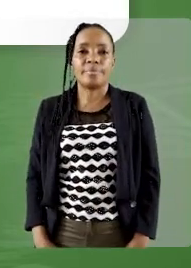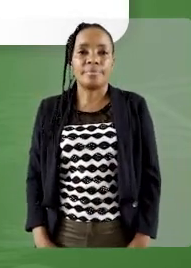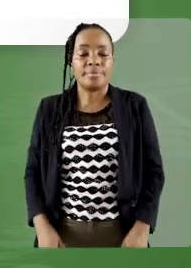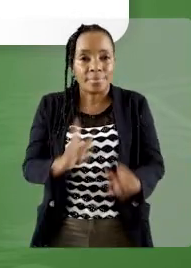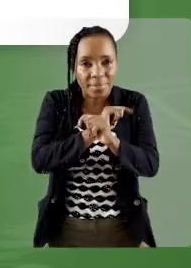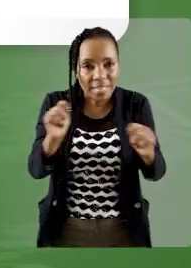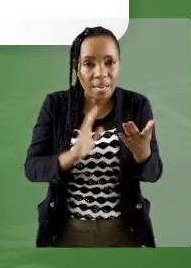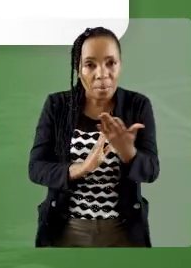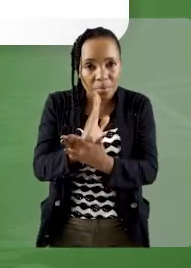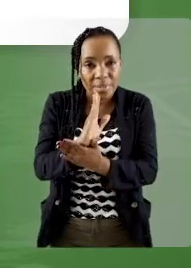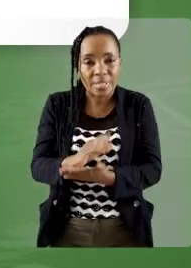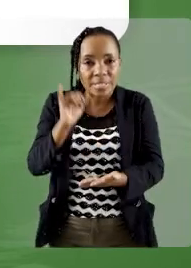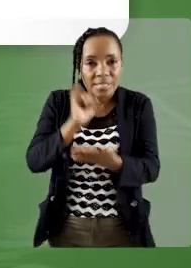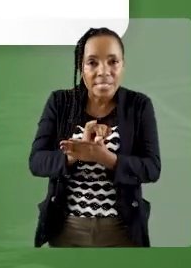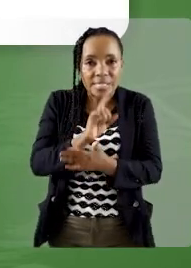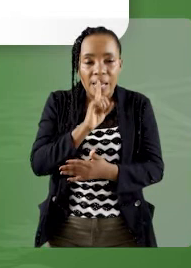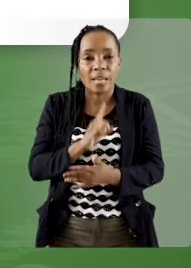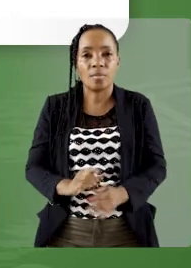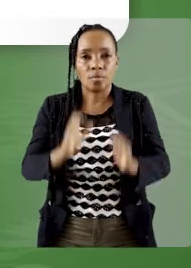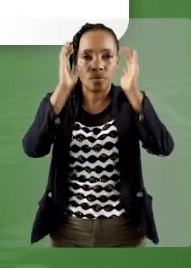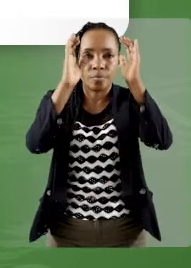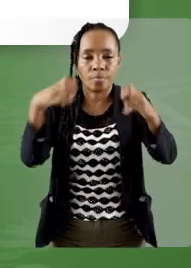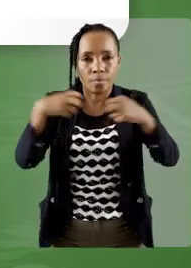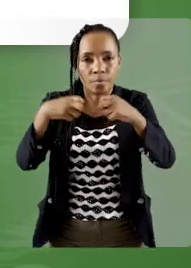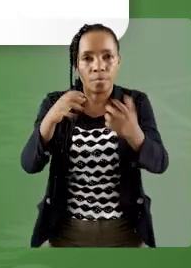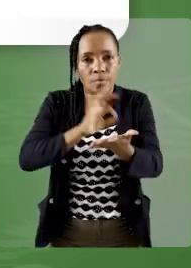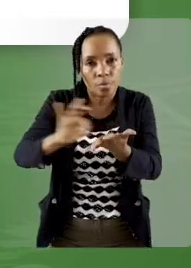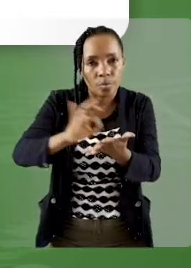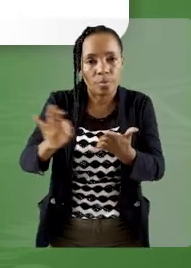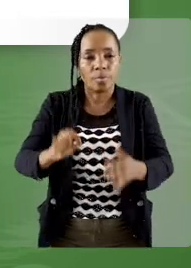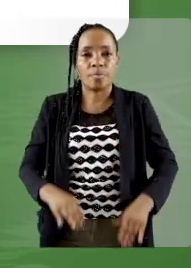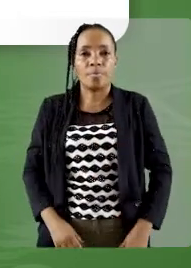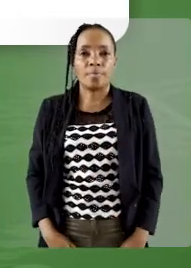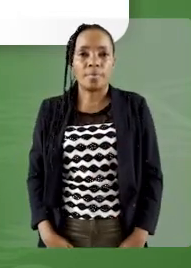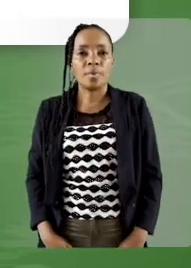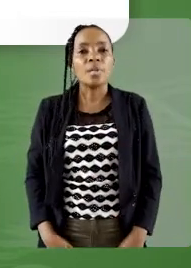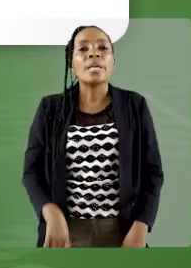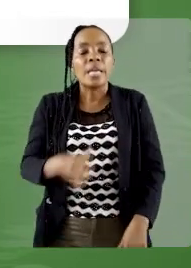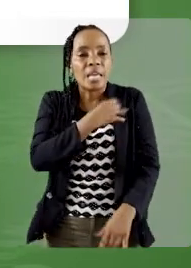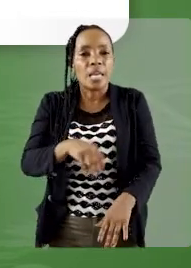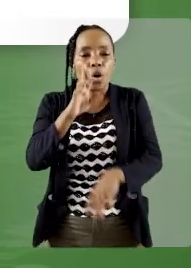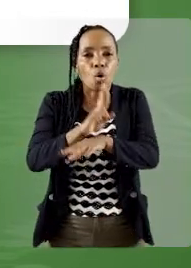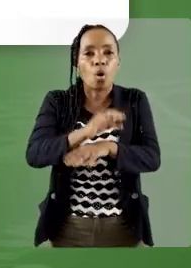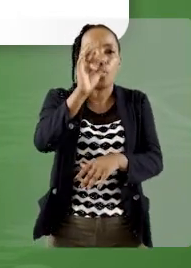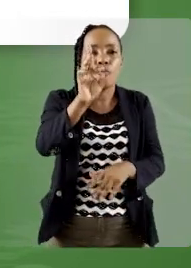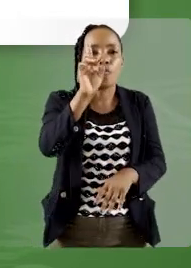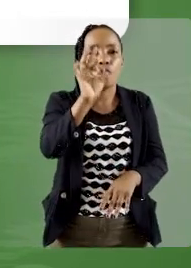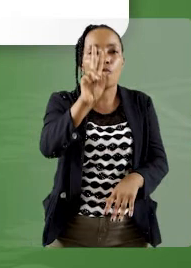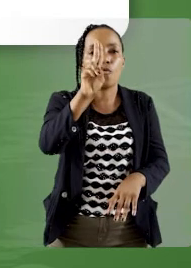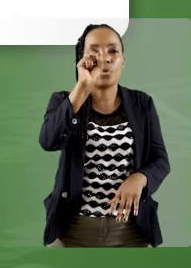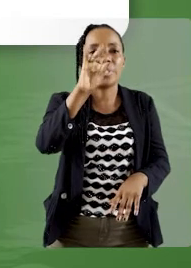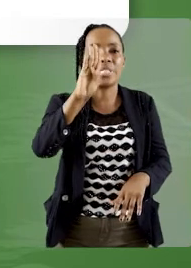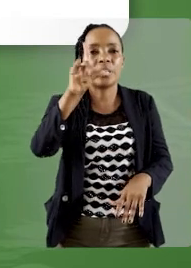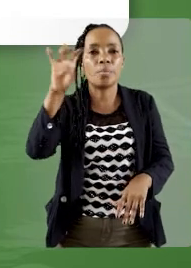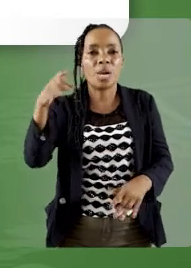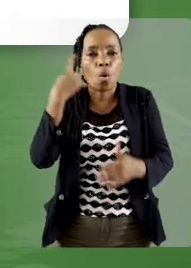Très bien, c'est le compteur. Et enfin, quel est le rôle des fusibles? Les